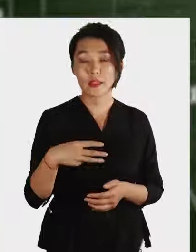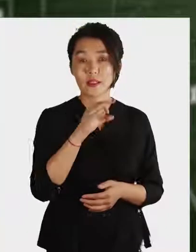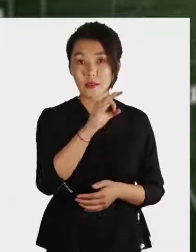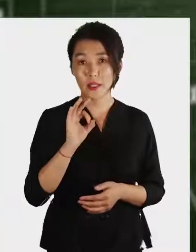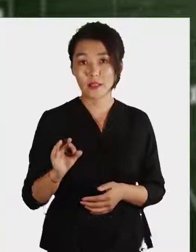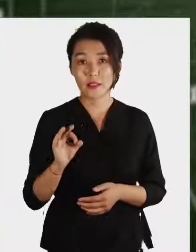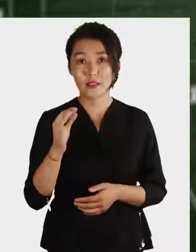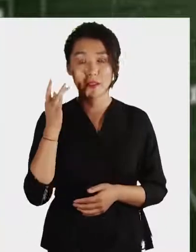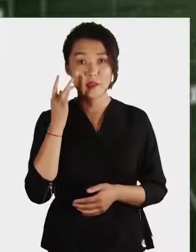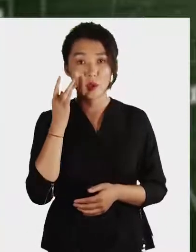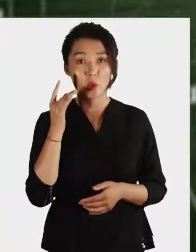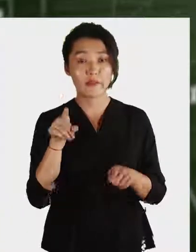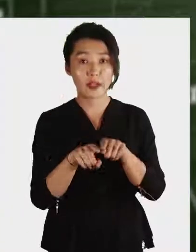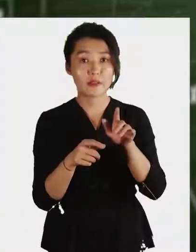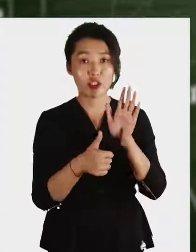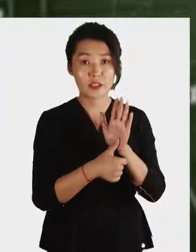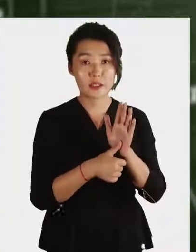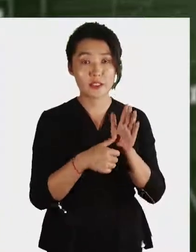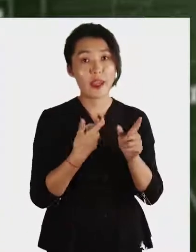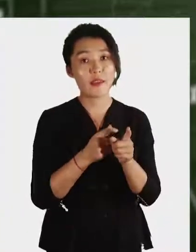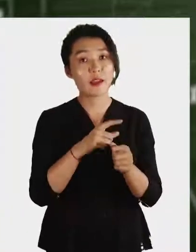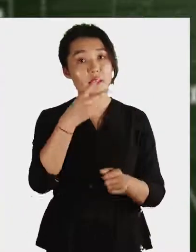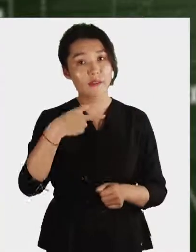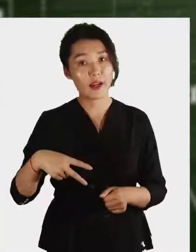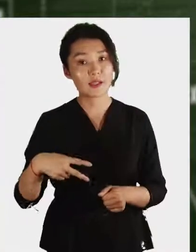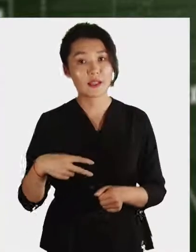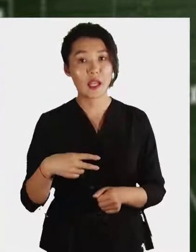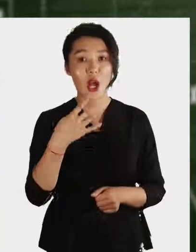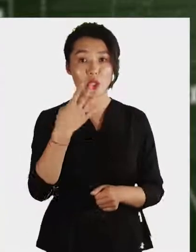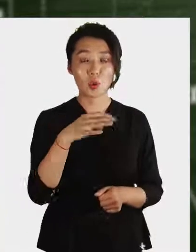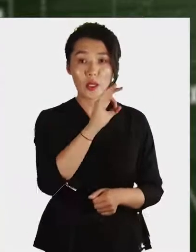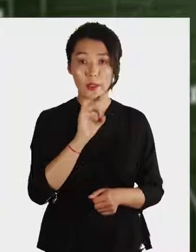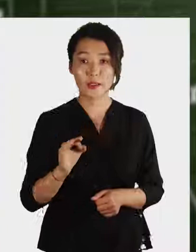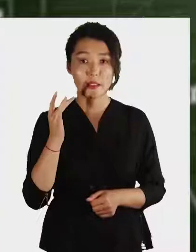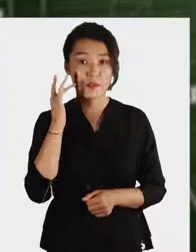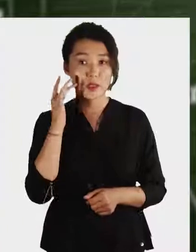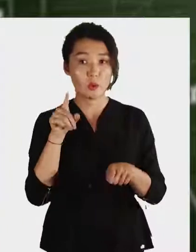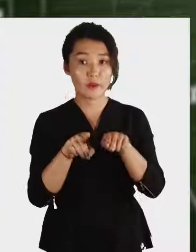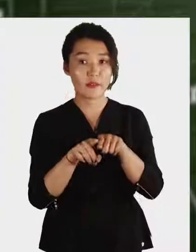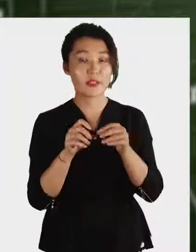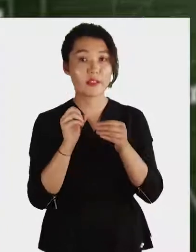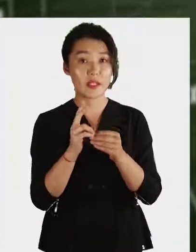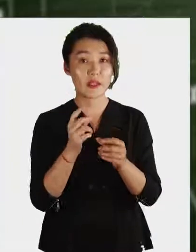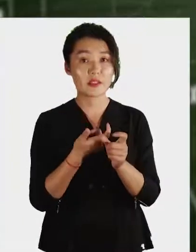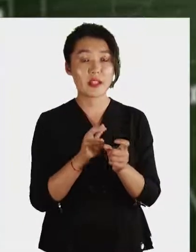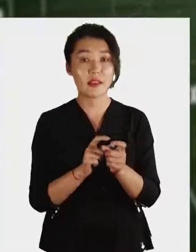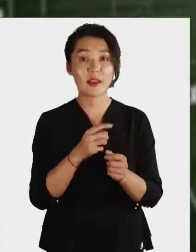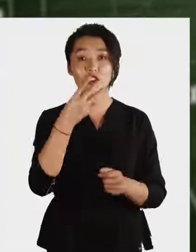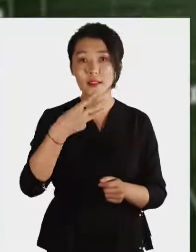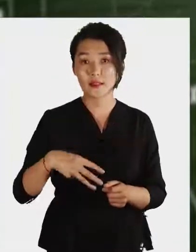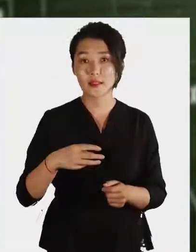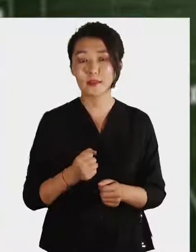30%, которого равны 6, это 20. 40%, которого равны 12, это